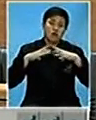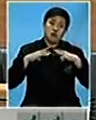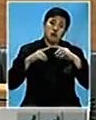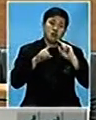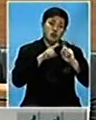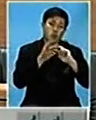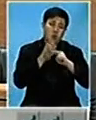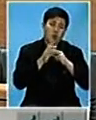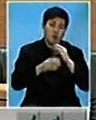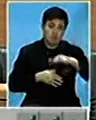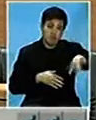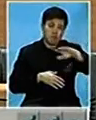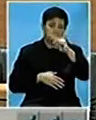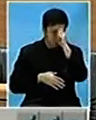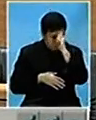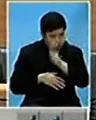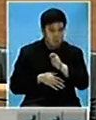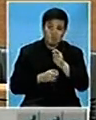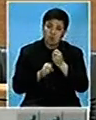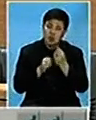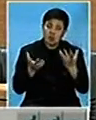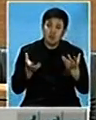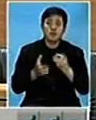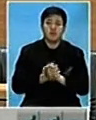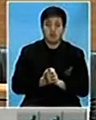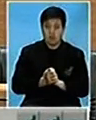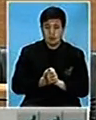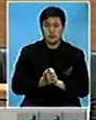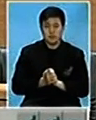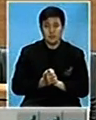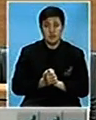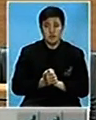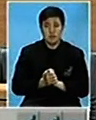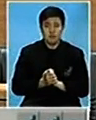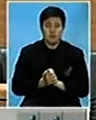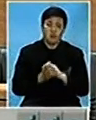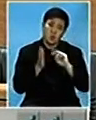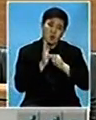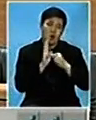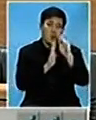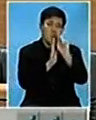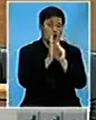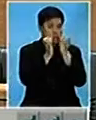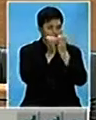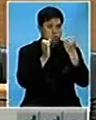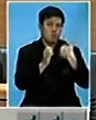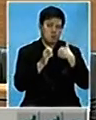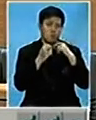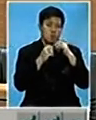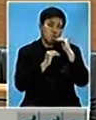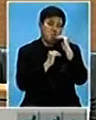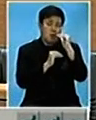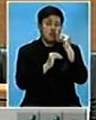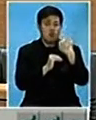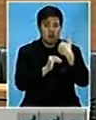การเคารพซึ่งกันและกันได้อย่างไรนั่นก็หมายความว่ากฎหมายรัฐธรรมนูญเองมีข้อจำกัด